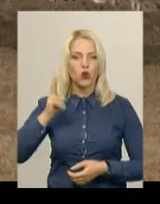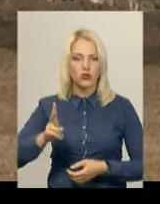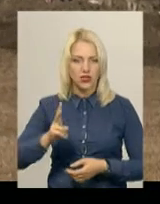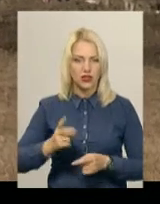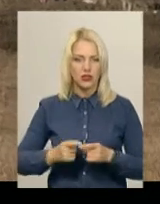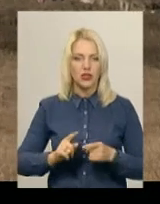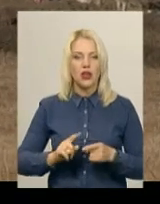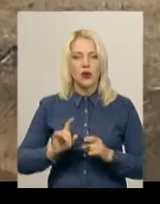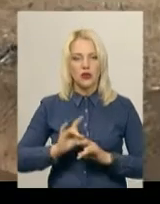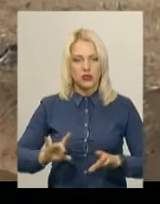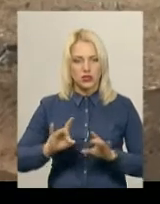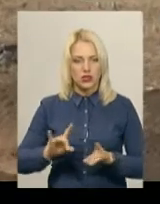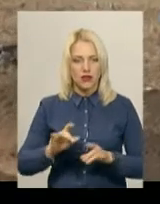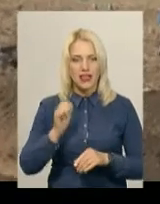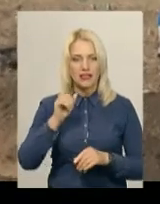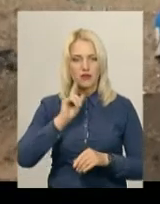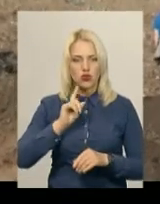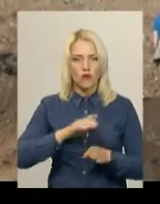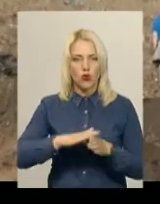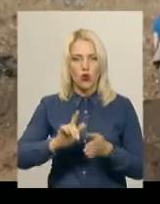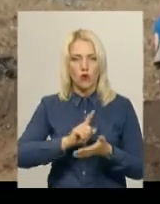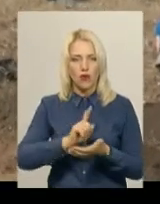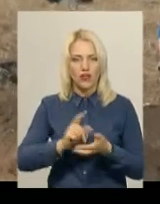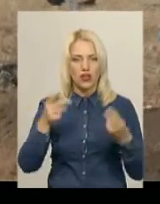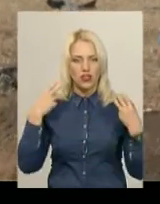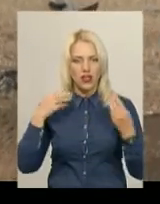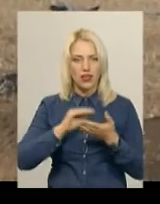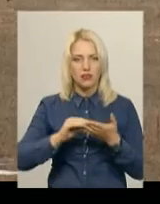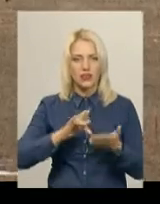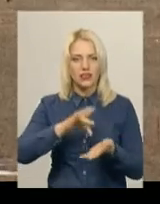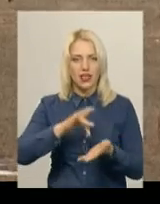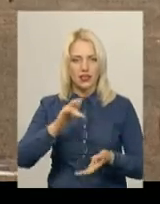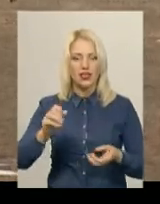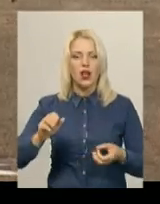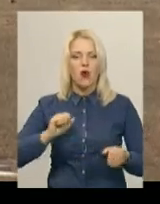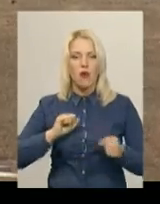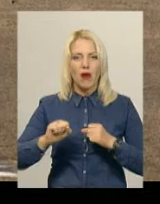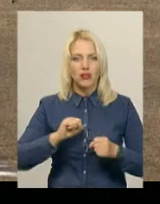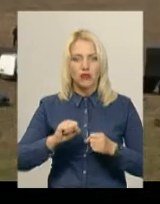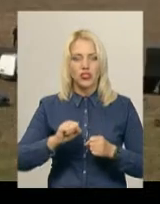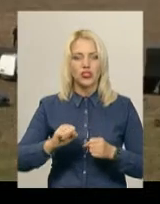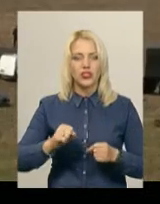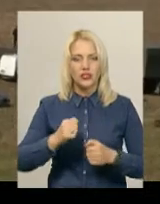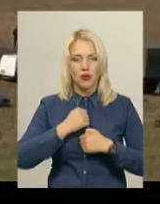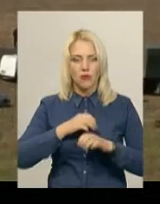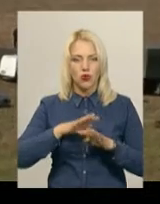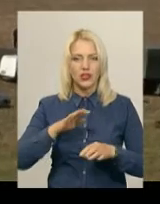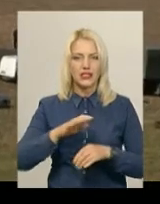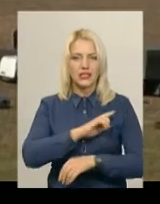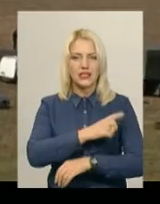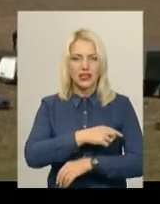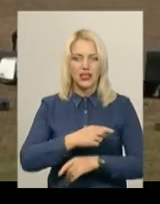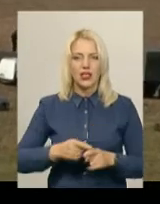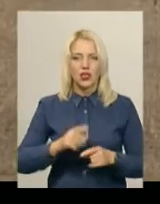тимчасово виконуючий обов'язки начальника прес-центру командування повітряних сил Збройних сил України Дмитро Струтинський.